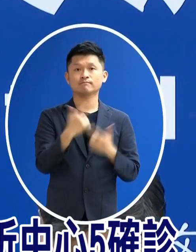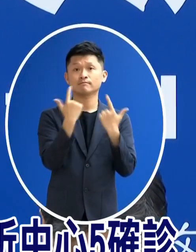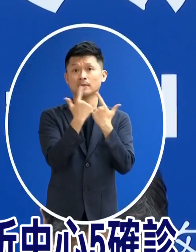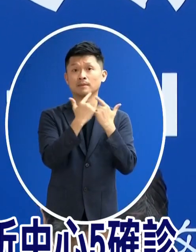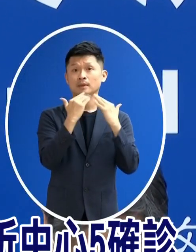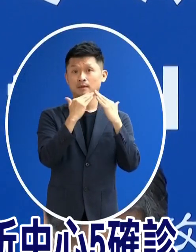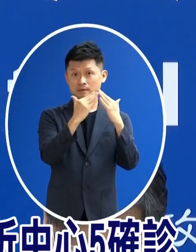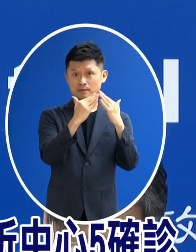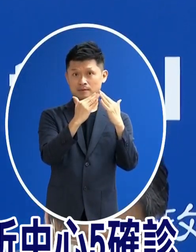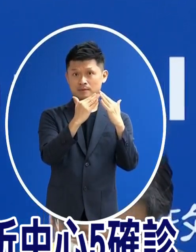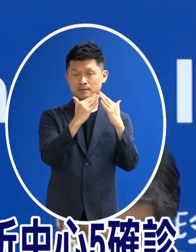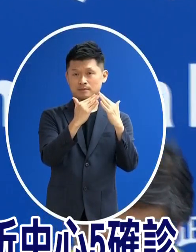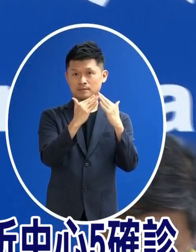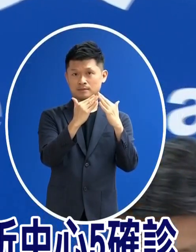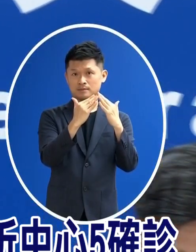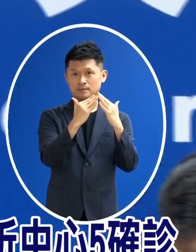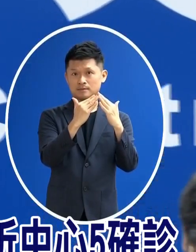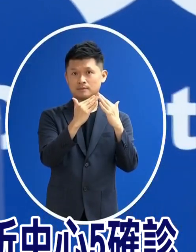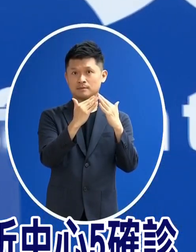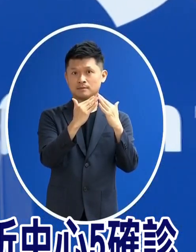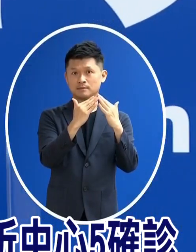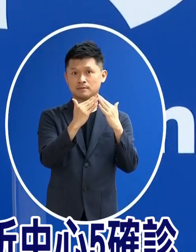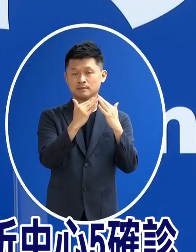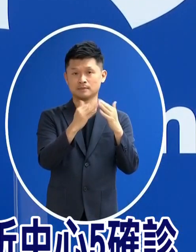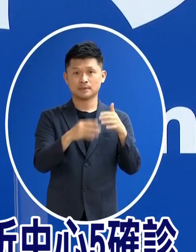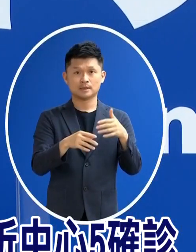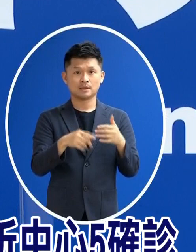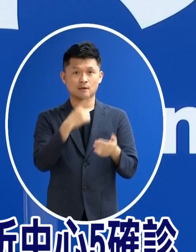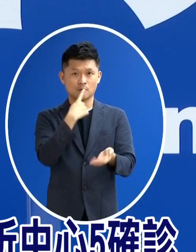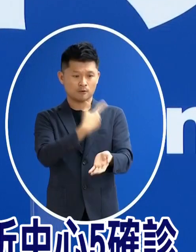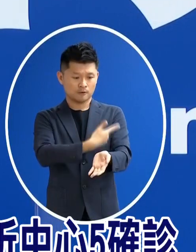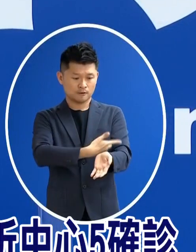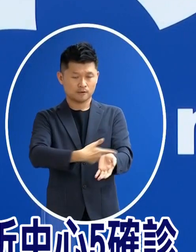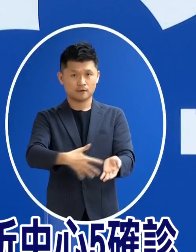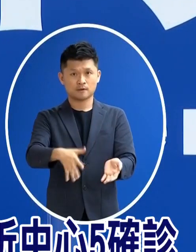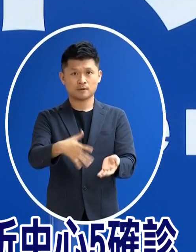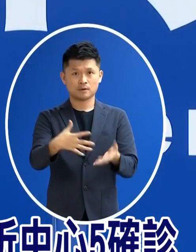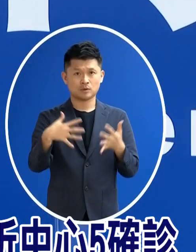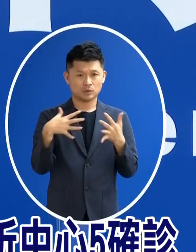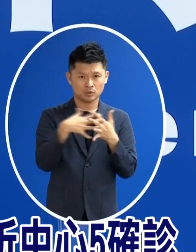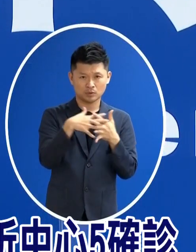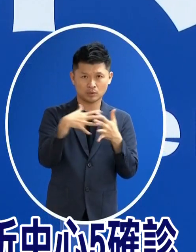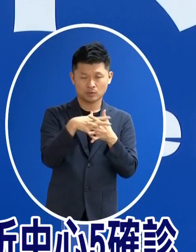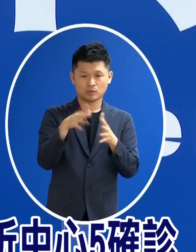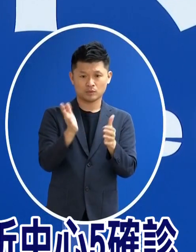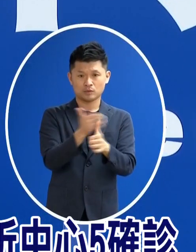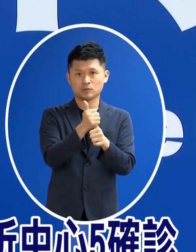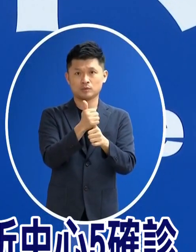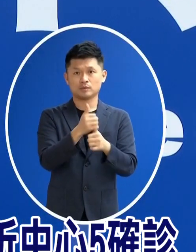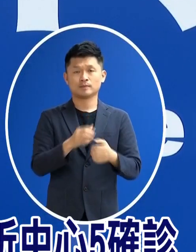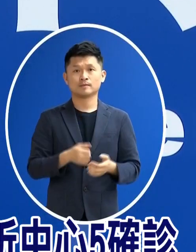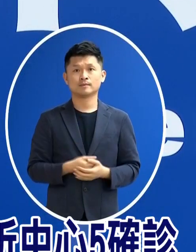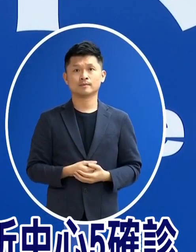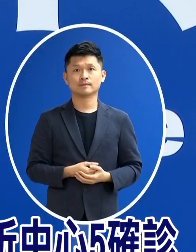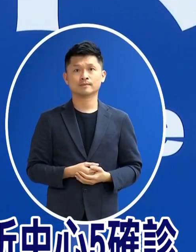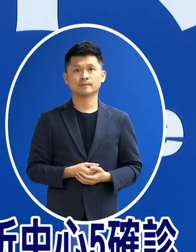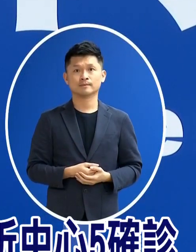市的一个血液透析中心，那它在这个